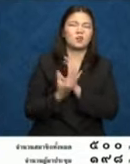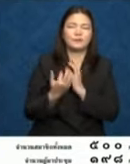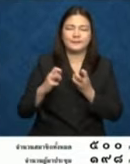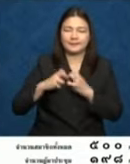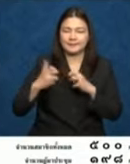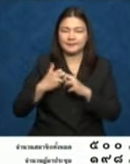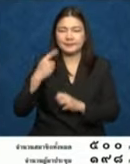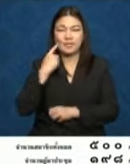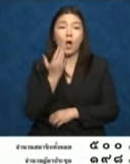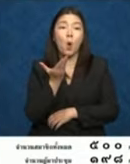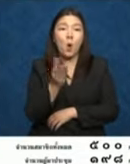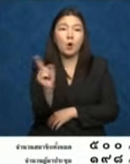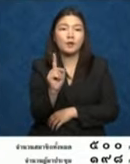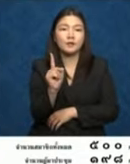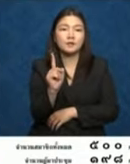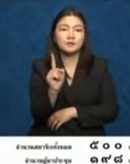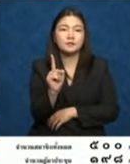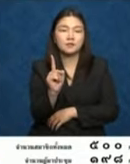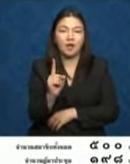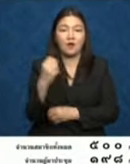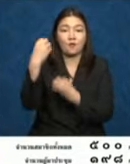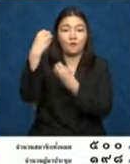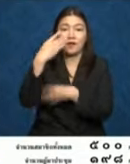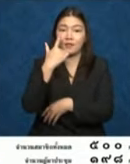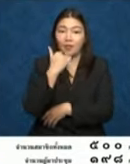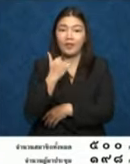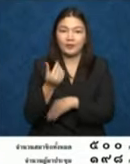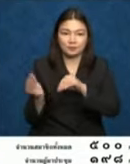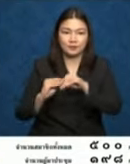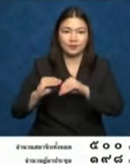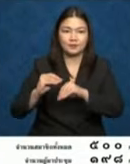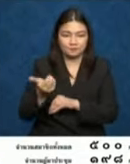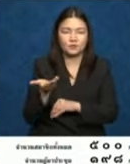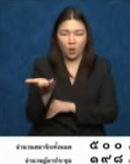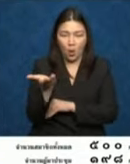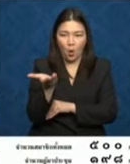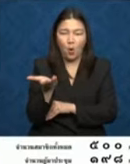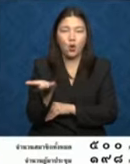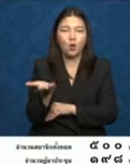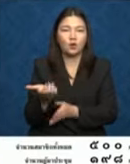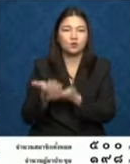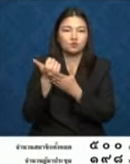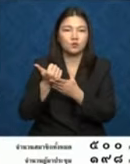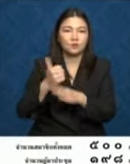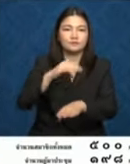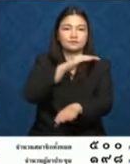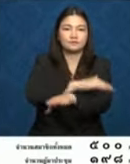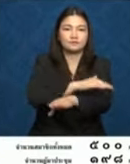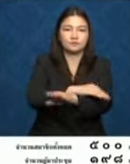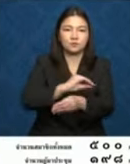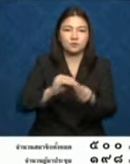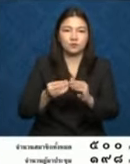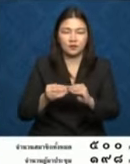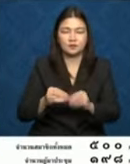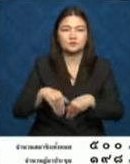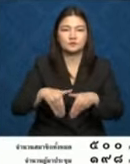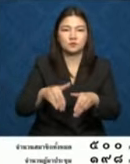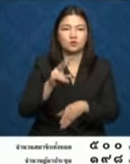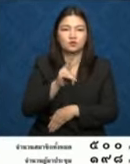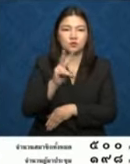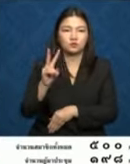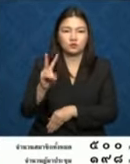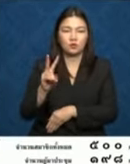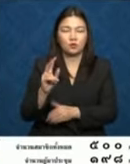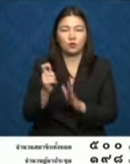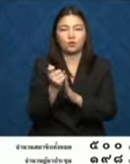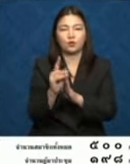อยากสร้างไฟแดงตรงสี่แยกจุดตัดทางหลวงหมายเลข22อุดรธานีสกลนคร